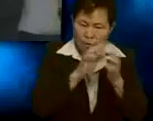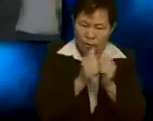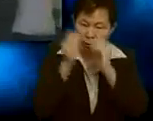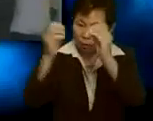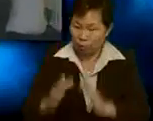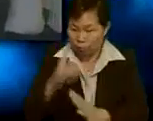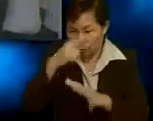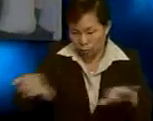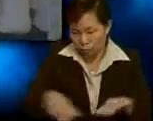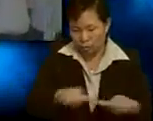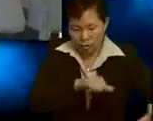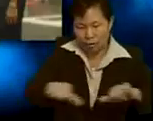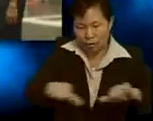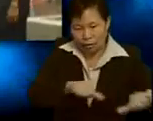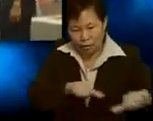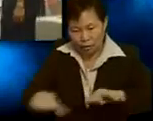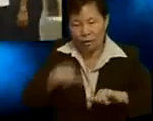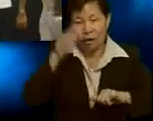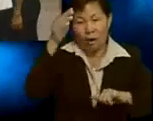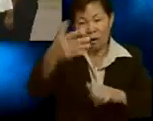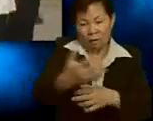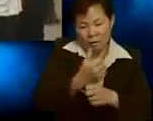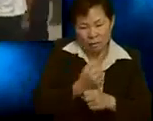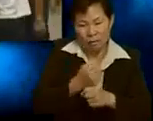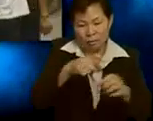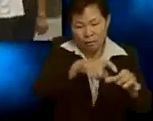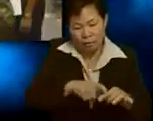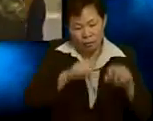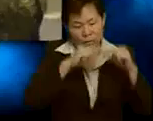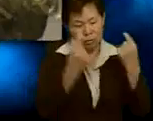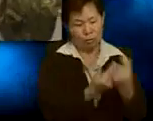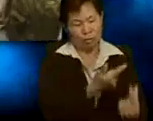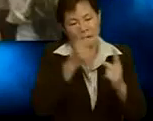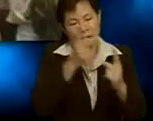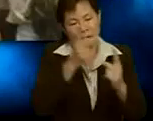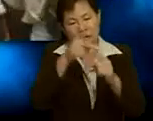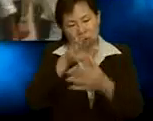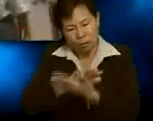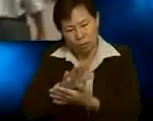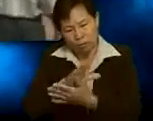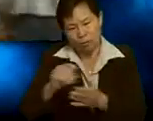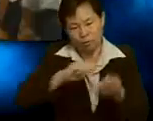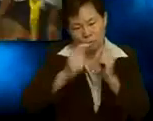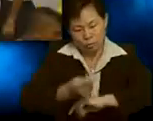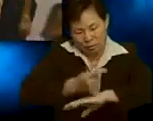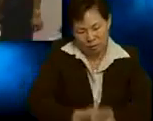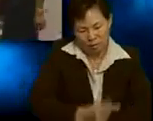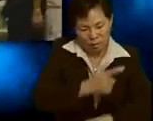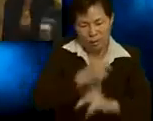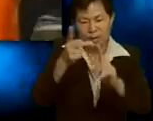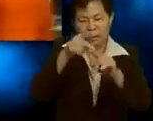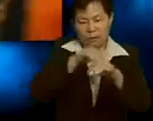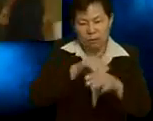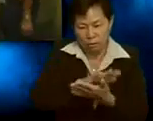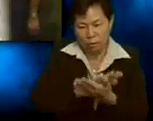bersama guru-guru untuk melakukan aktiviti-aktiviti yang akan dapat menarik balik golongan yang malas ke sekolah dan menukar tabiat malas ke